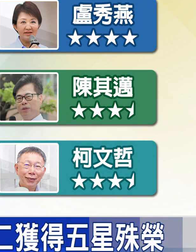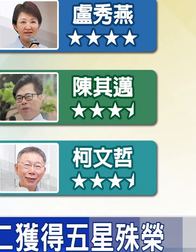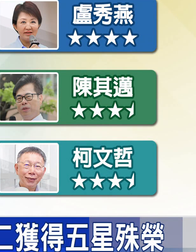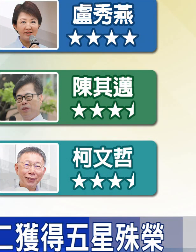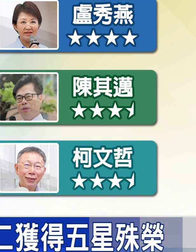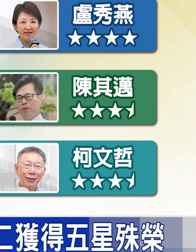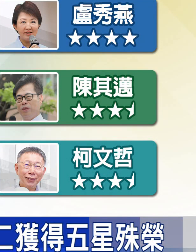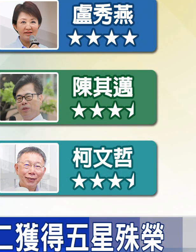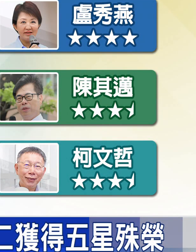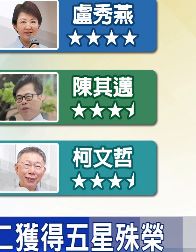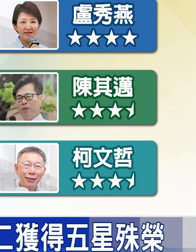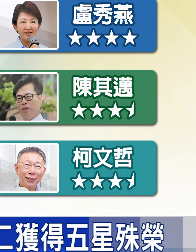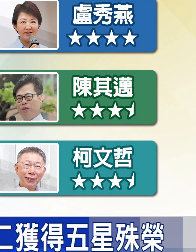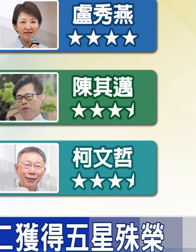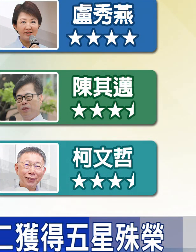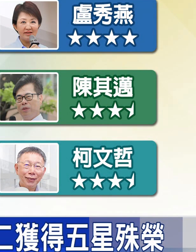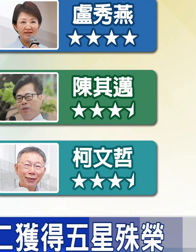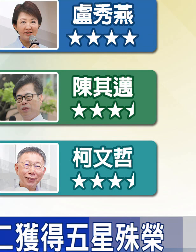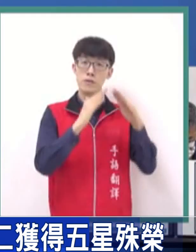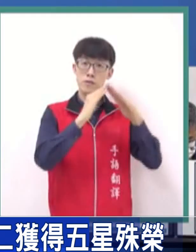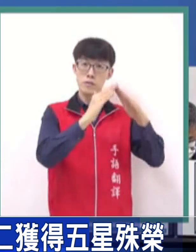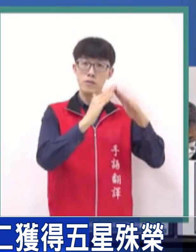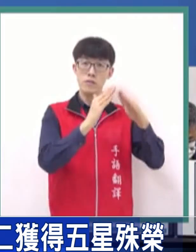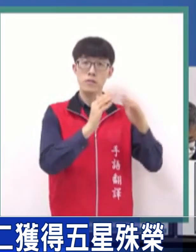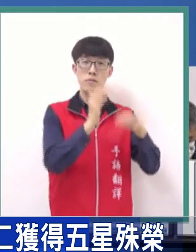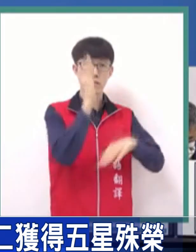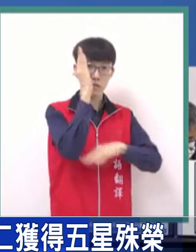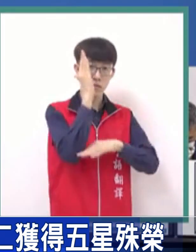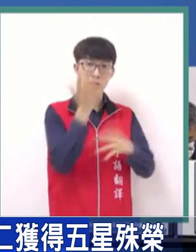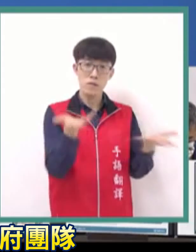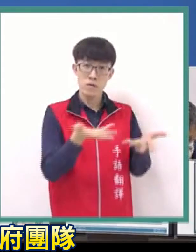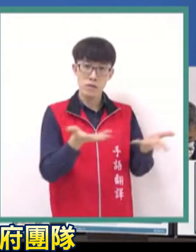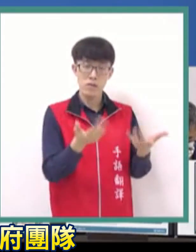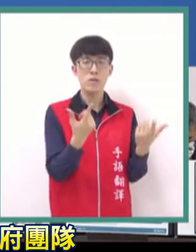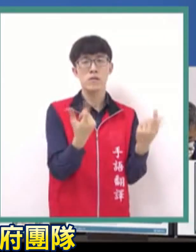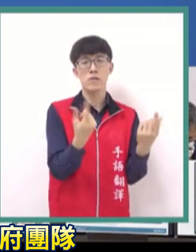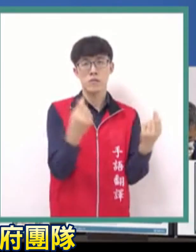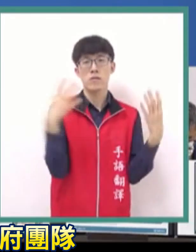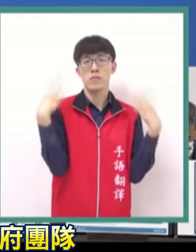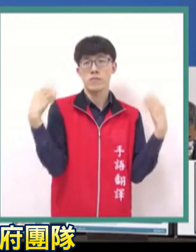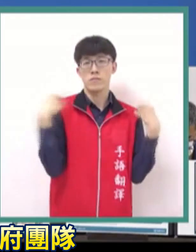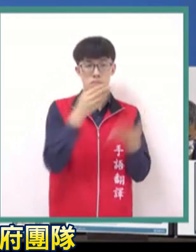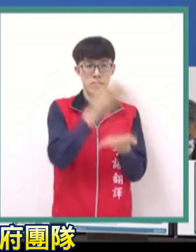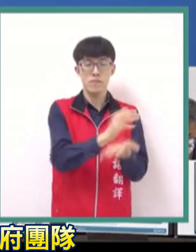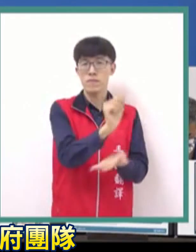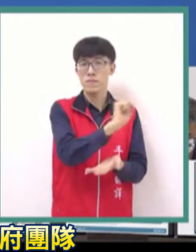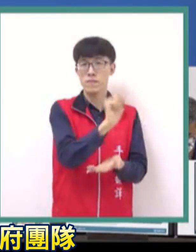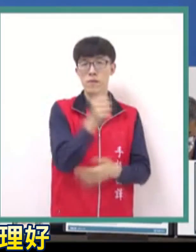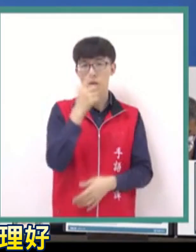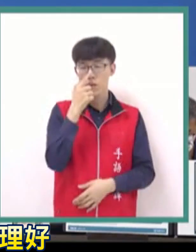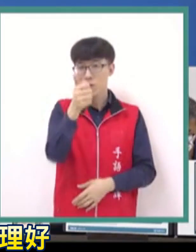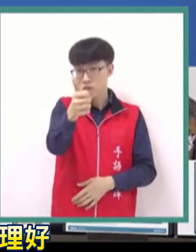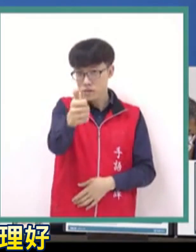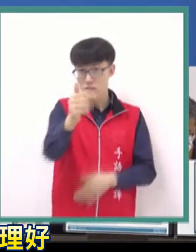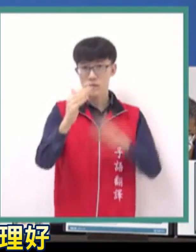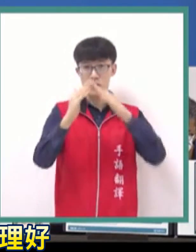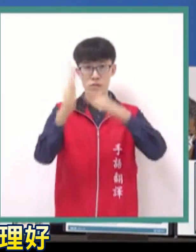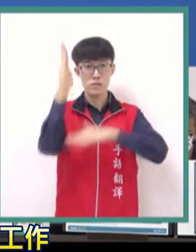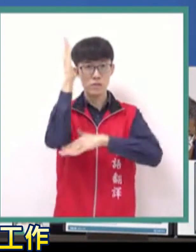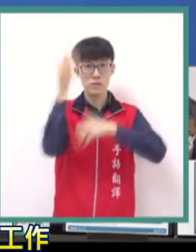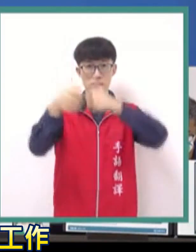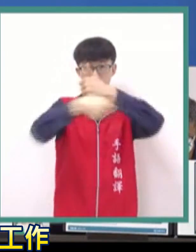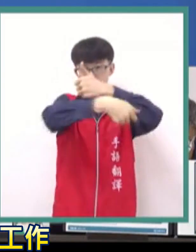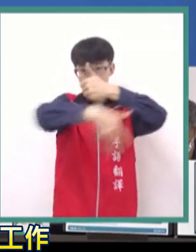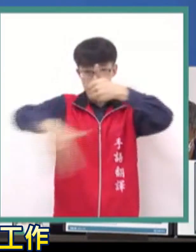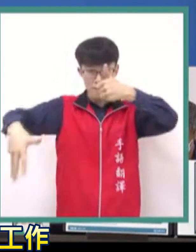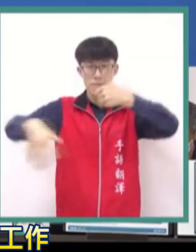北市长侯友宜以及桃园市长郑文灿。 那我要特别谢谢市府团队非常用心的处理好